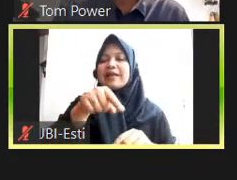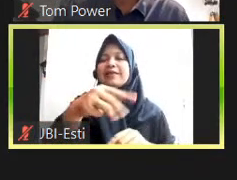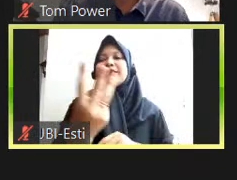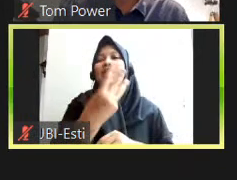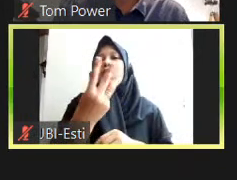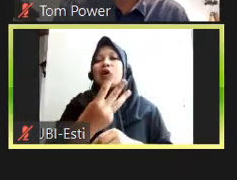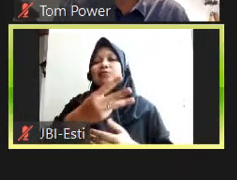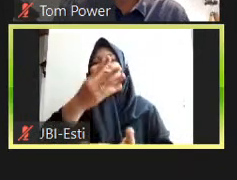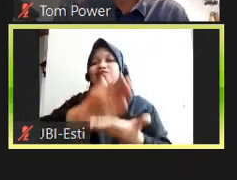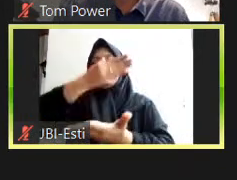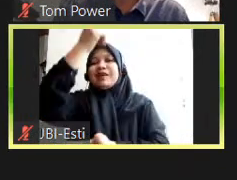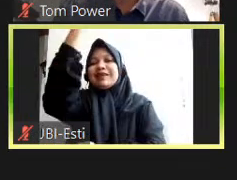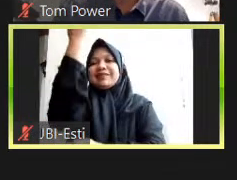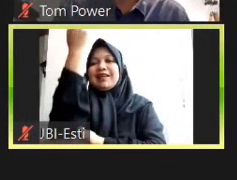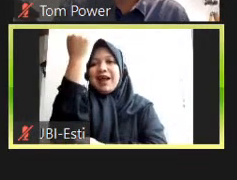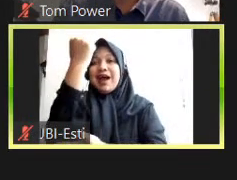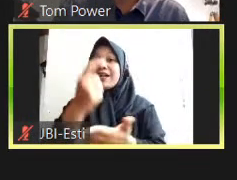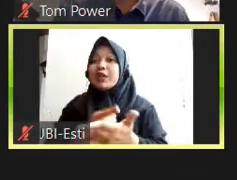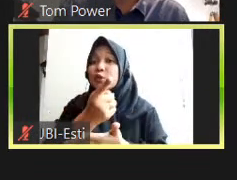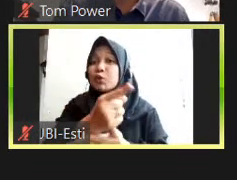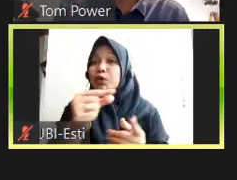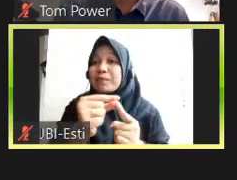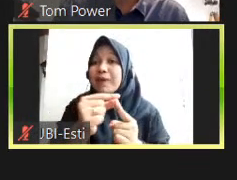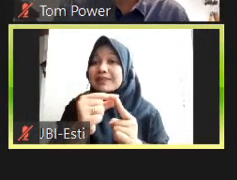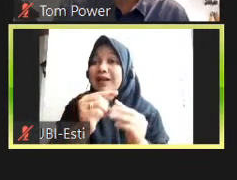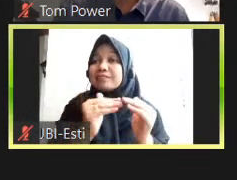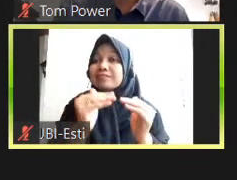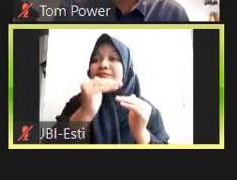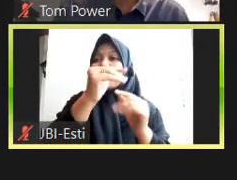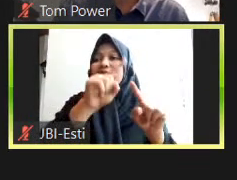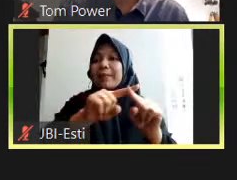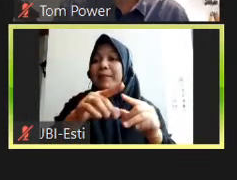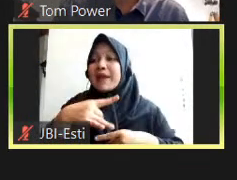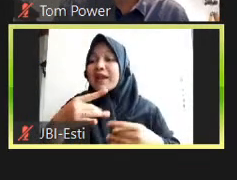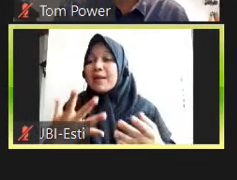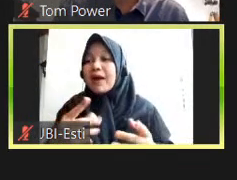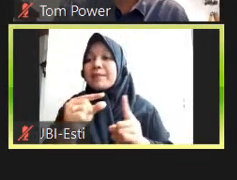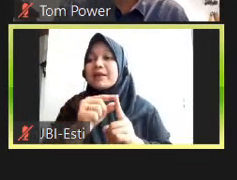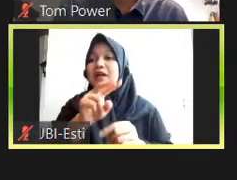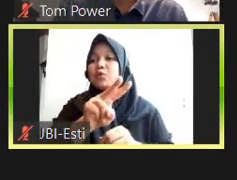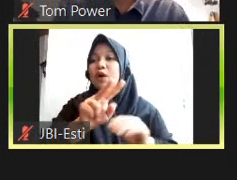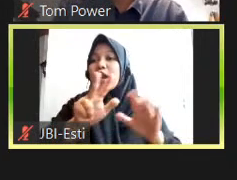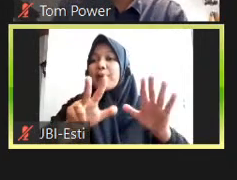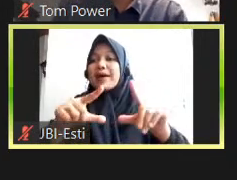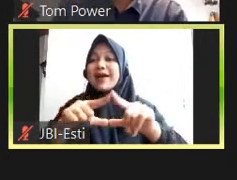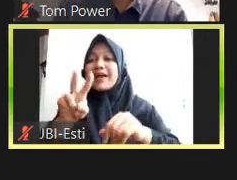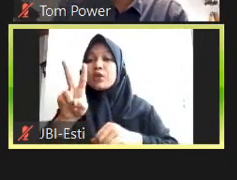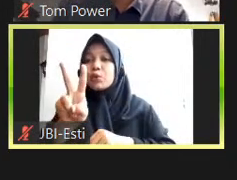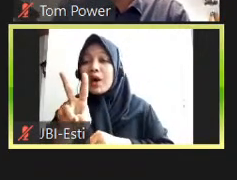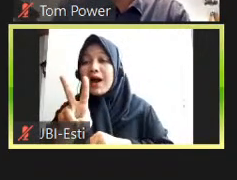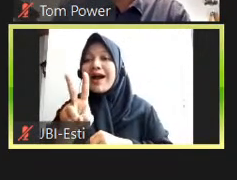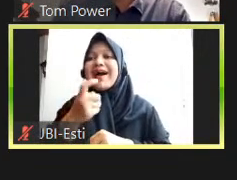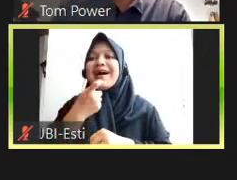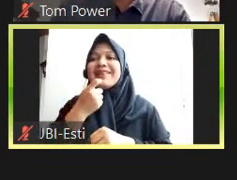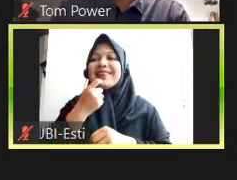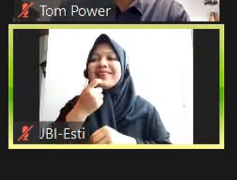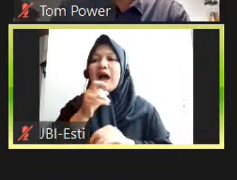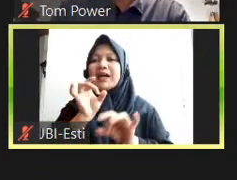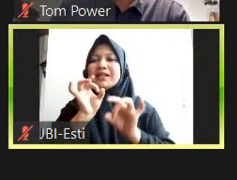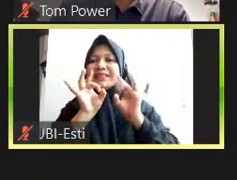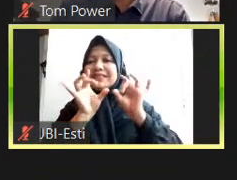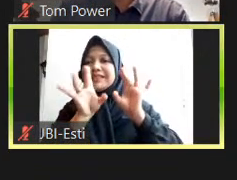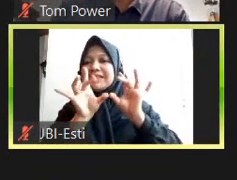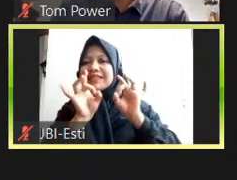bahwa ada penambahan pasal 28 ayat 2, yaitu tentang ujaran kebencian di dalam